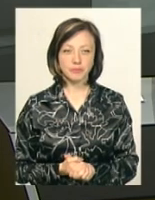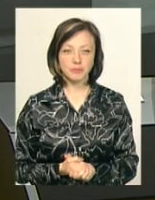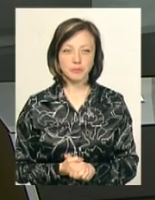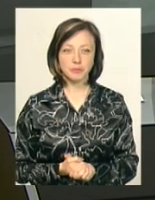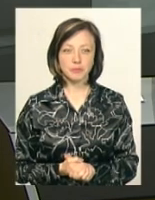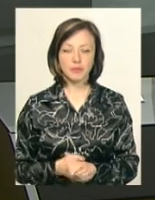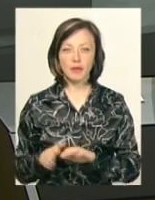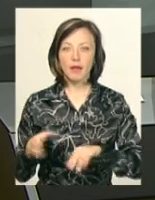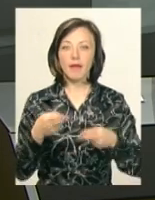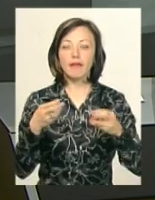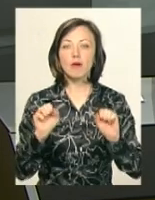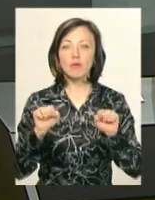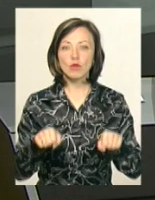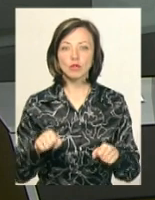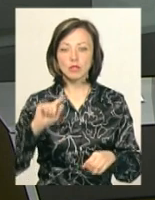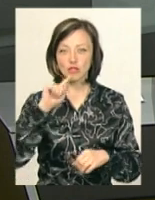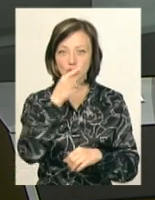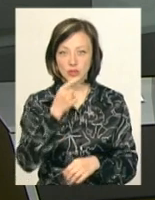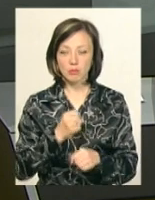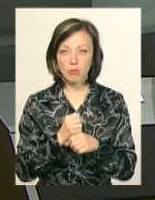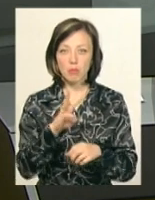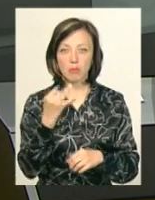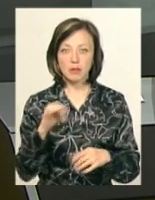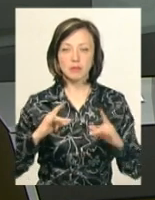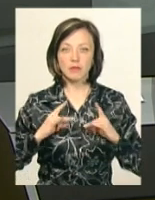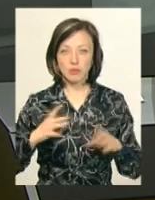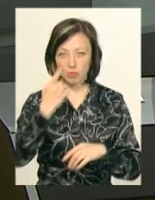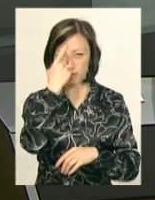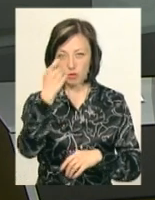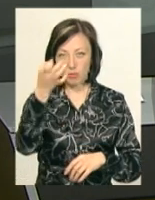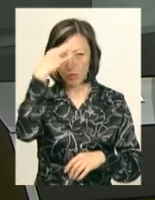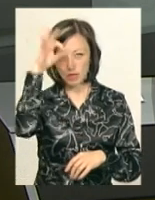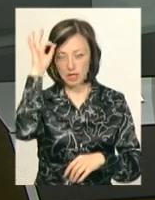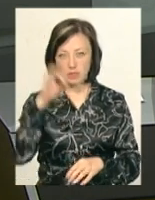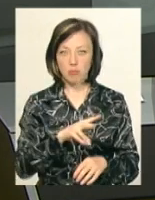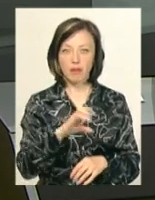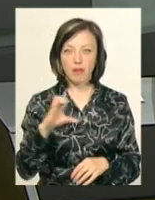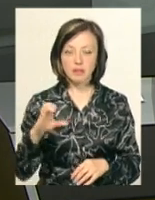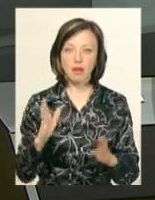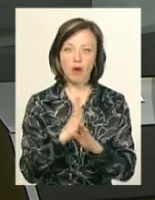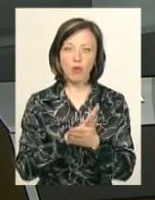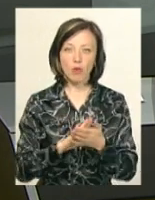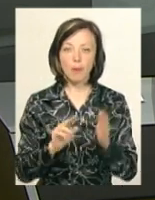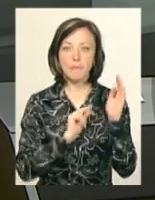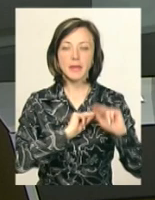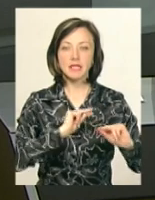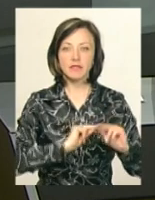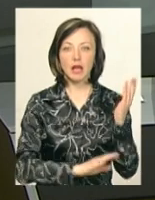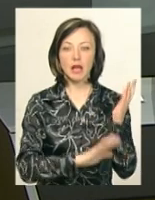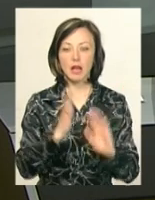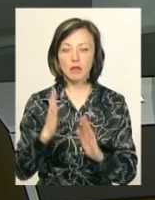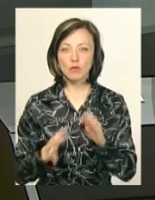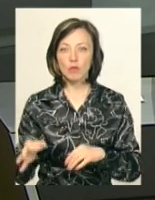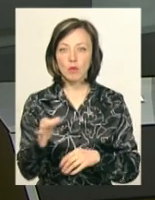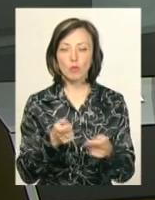Де можна смажити шашлики на травневі свята, сьогодні повідомили поліцейські, рятувальники, екологи та лісівники краю. В обласному